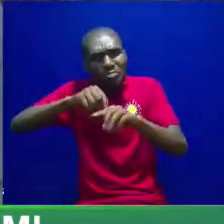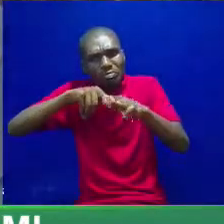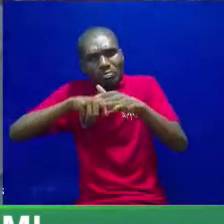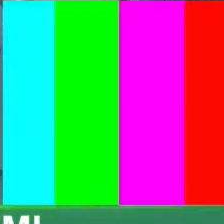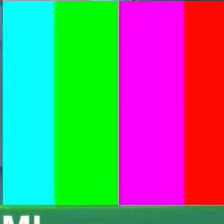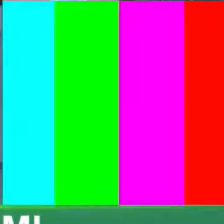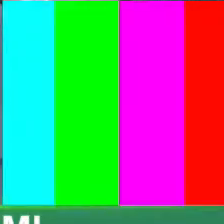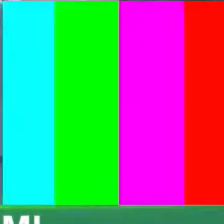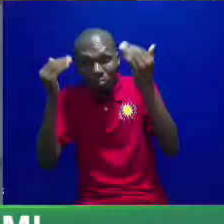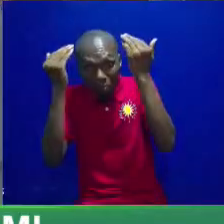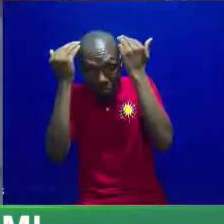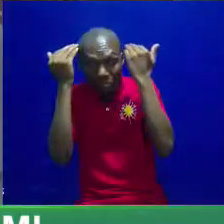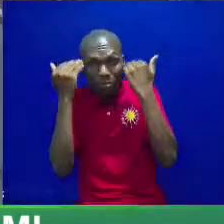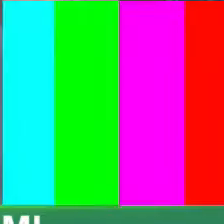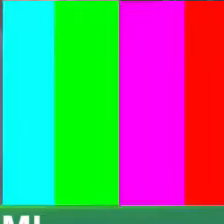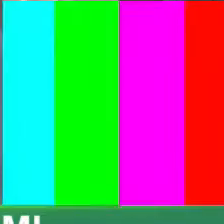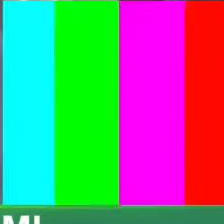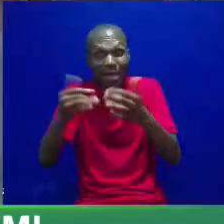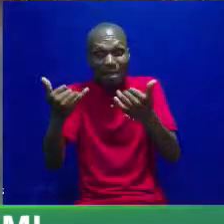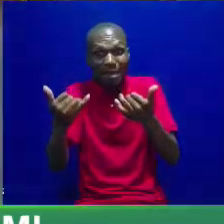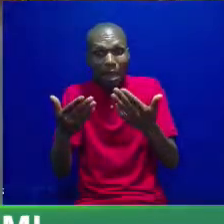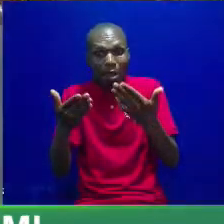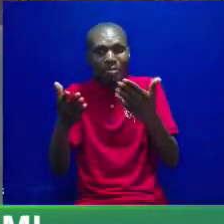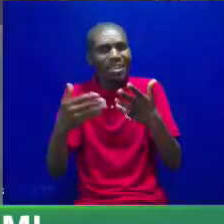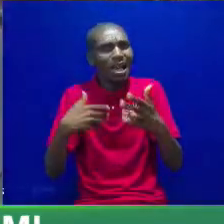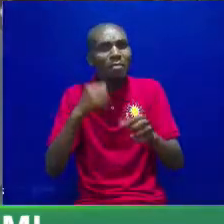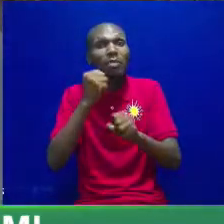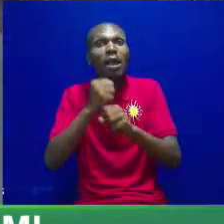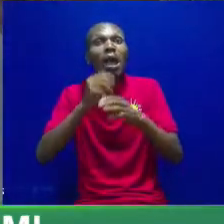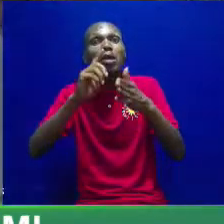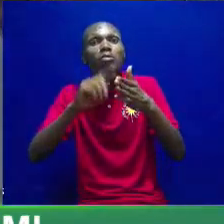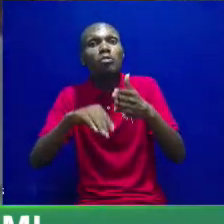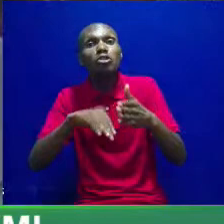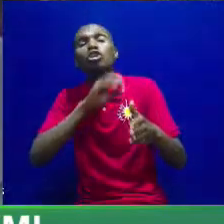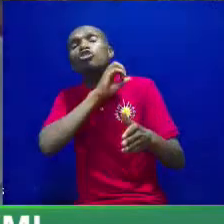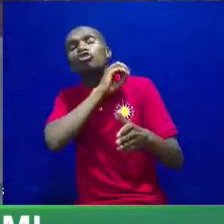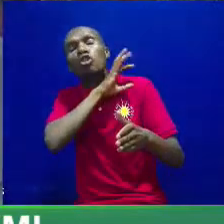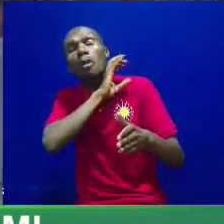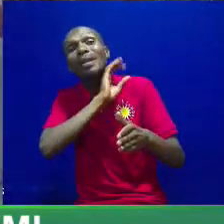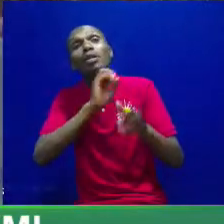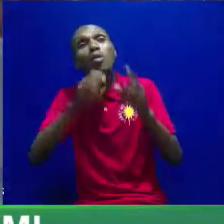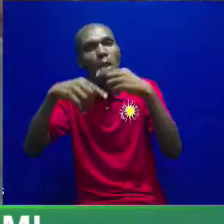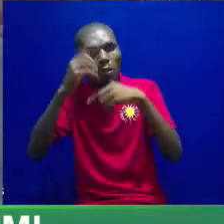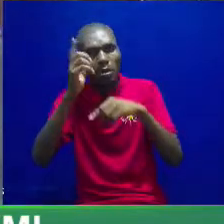na imefika mahali tumefanya nini? Kesi tumeshinda.